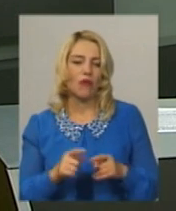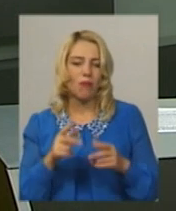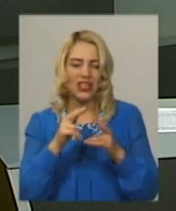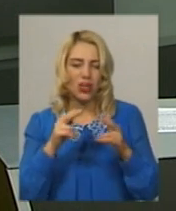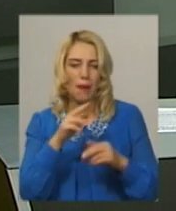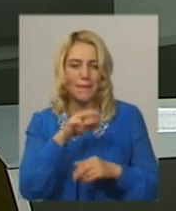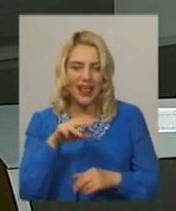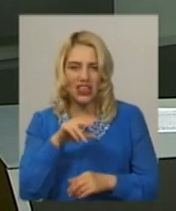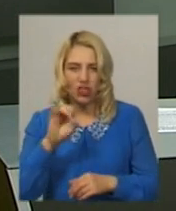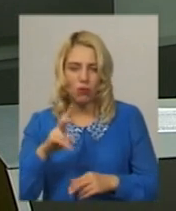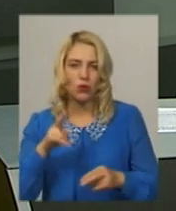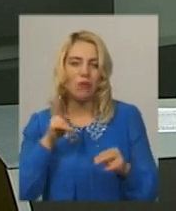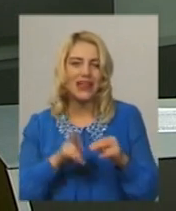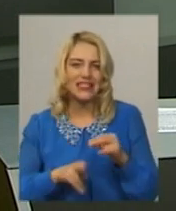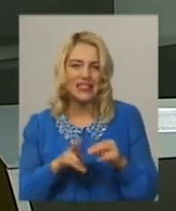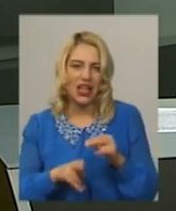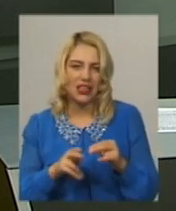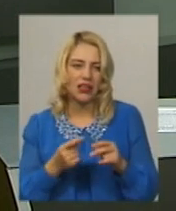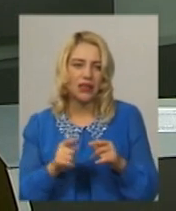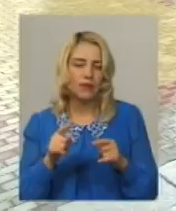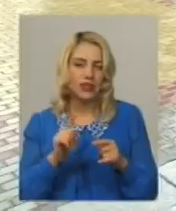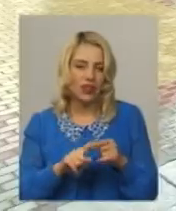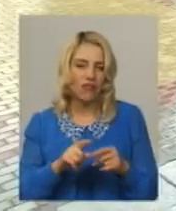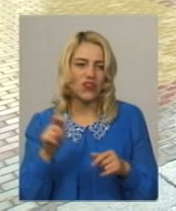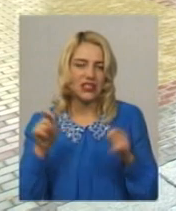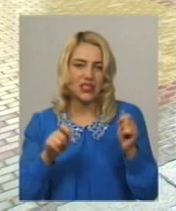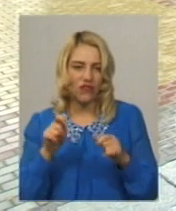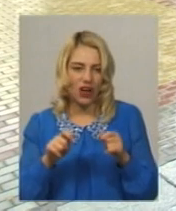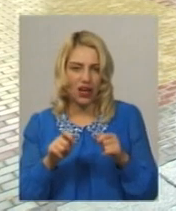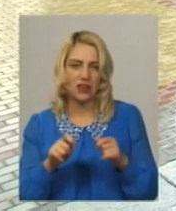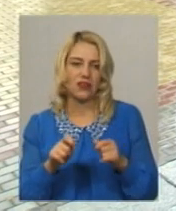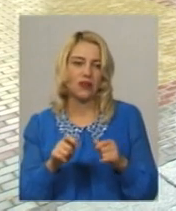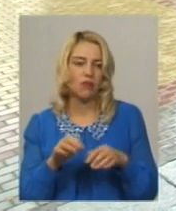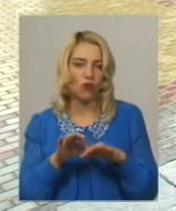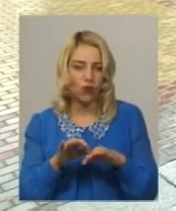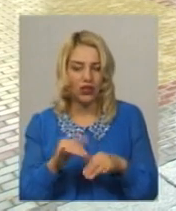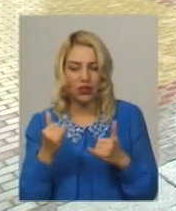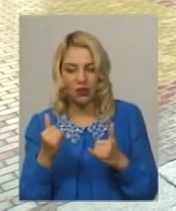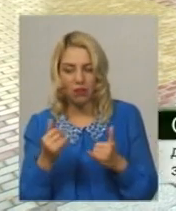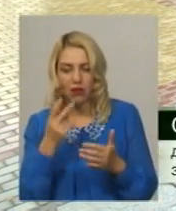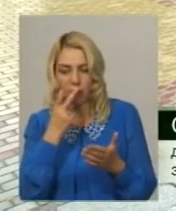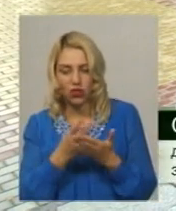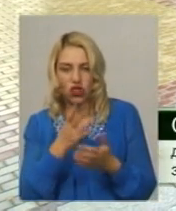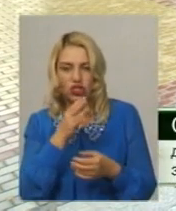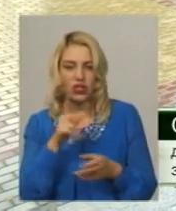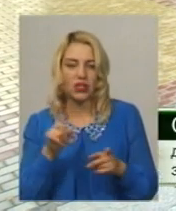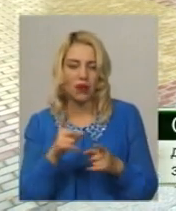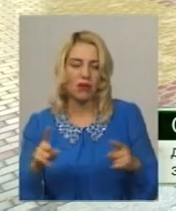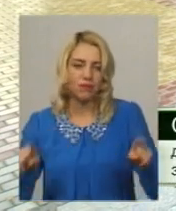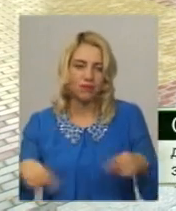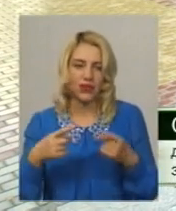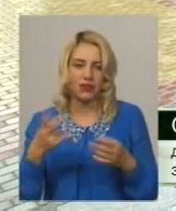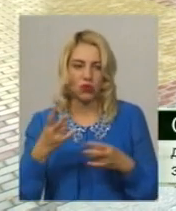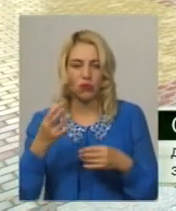фестиваль. Наразі вирішили його відродити. Час показує, що потрібно згадувати тих героїв,